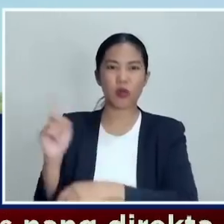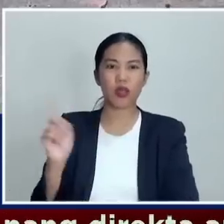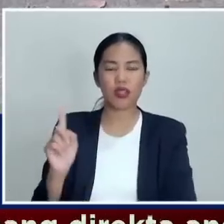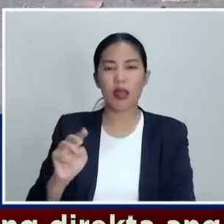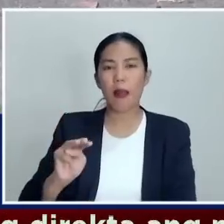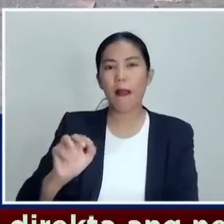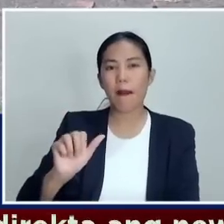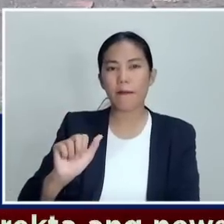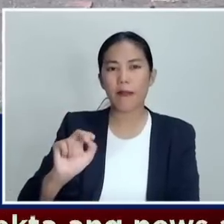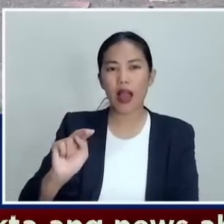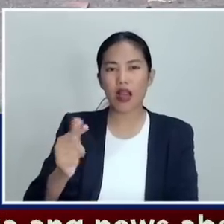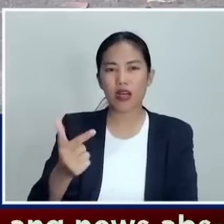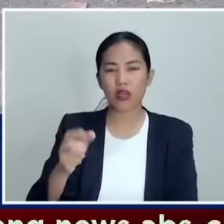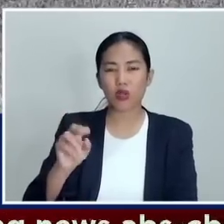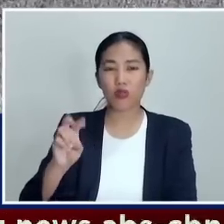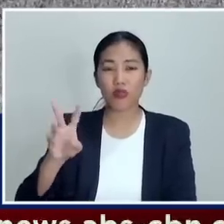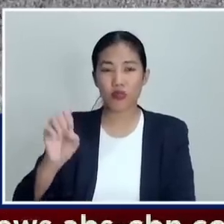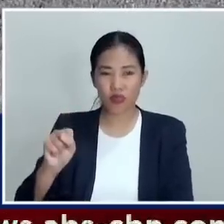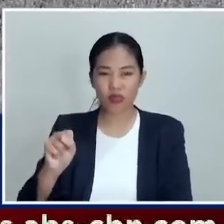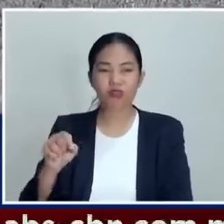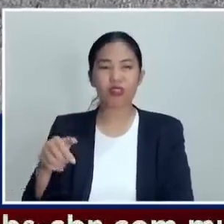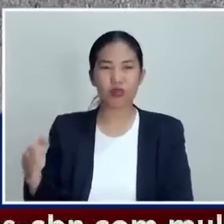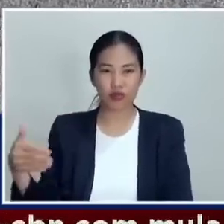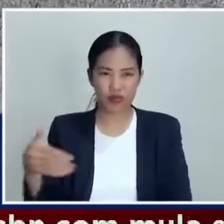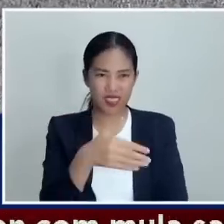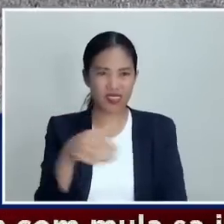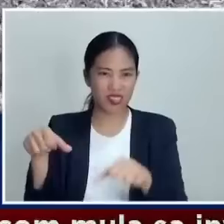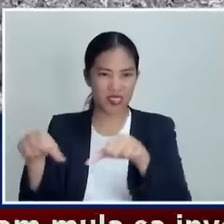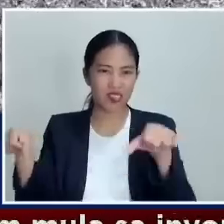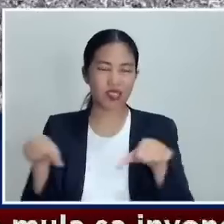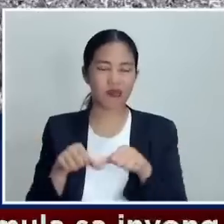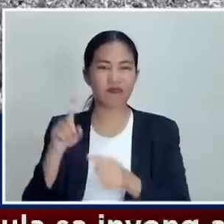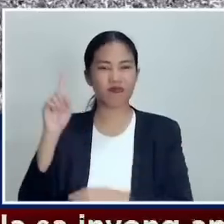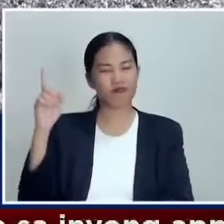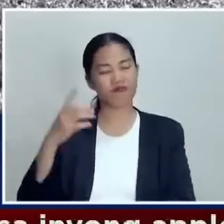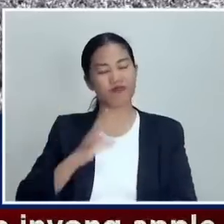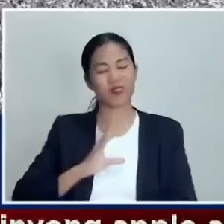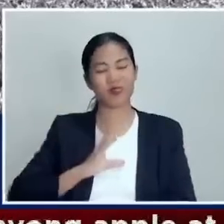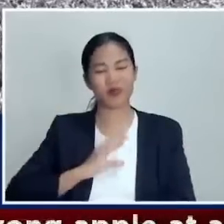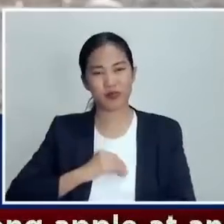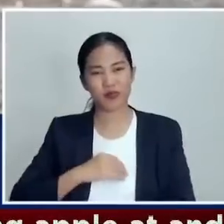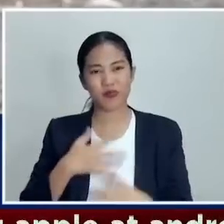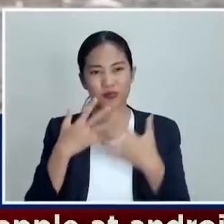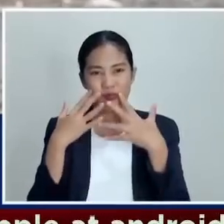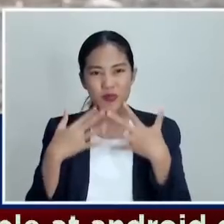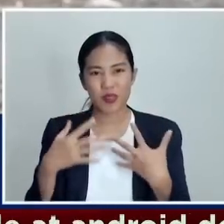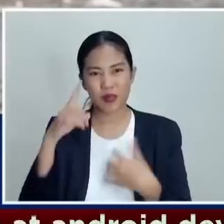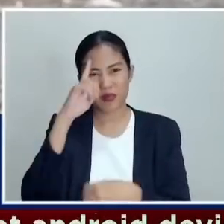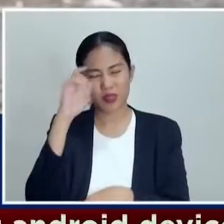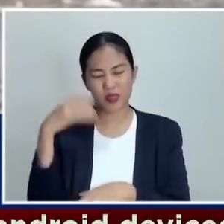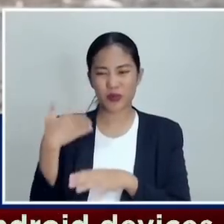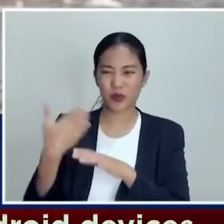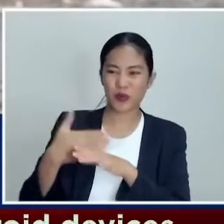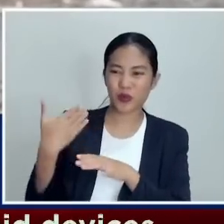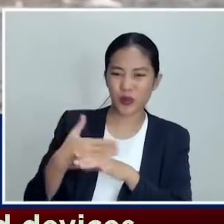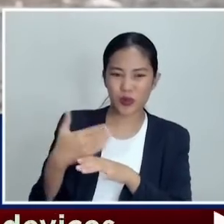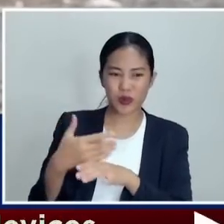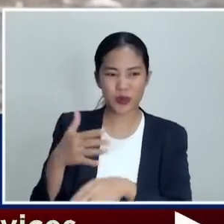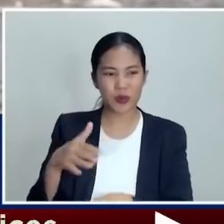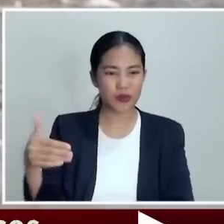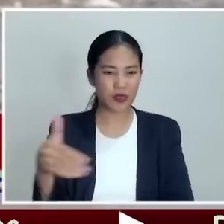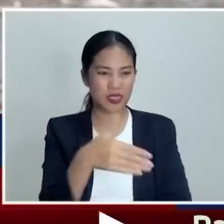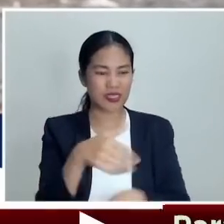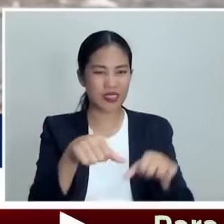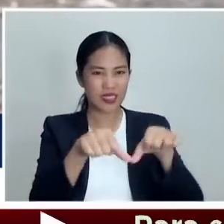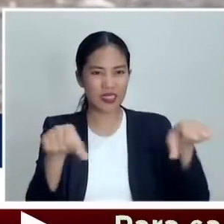sanctuary. Nanlumo si Luke dahil malaki ang epekto ng oil spill sa kanyang palaisdaan. Meron nga po kami paparating na banim